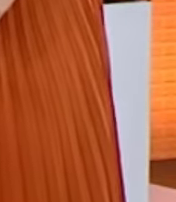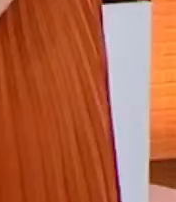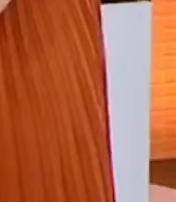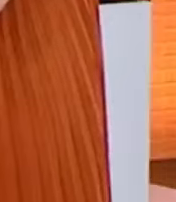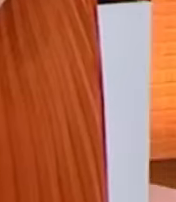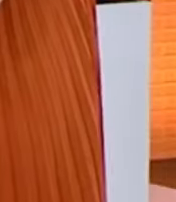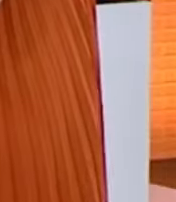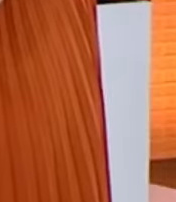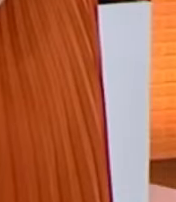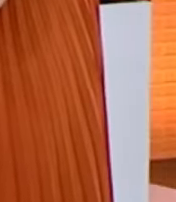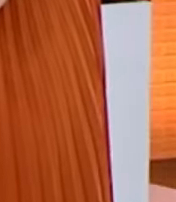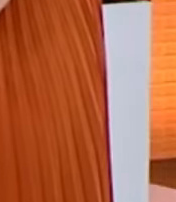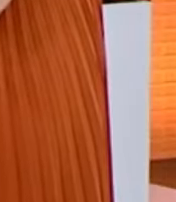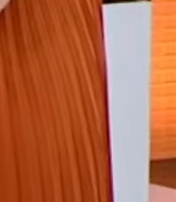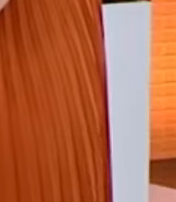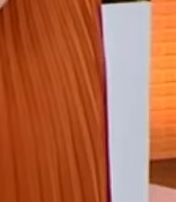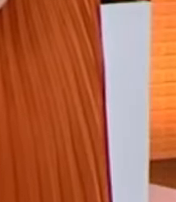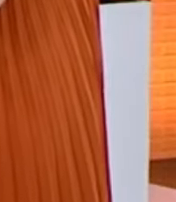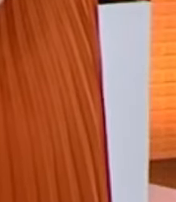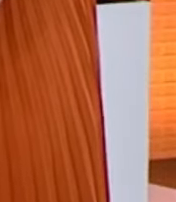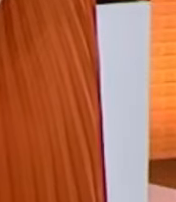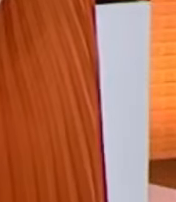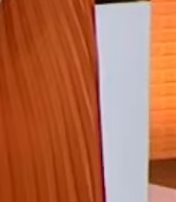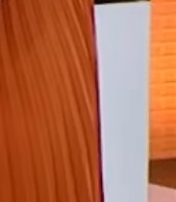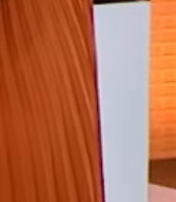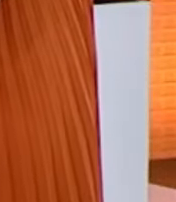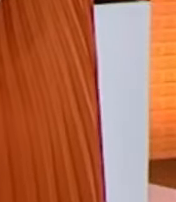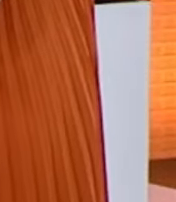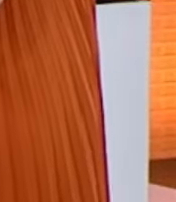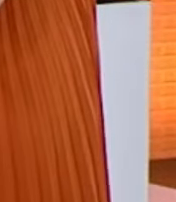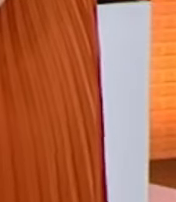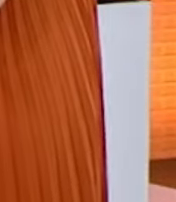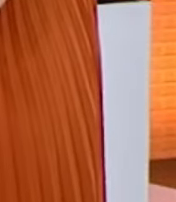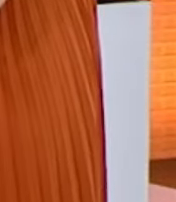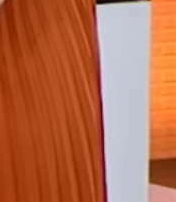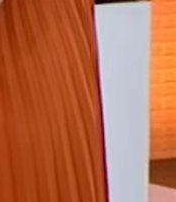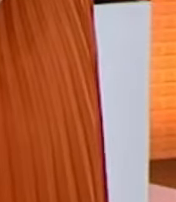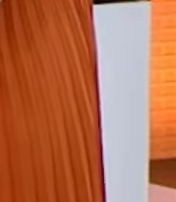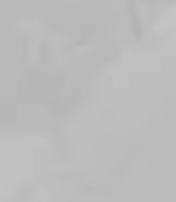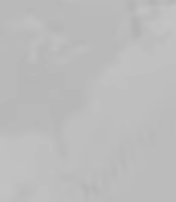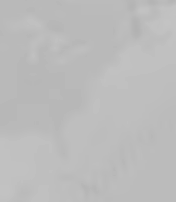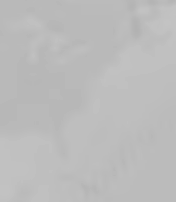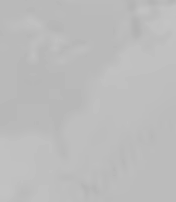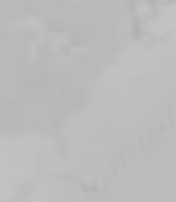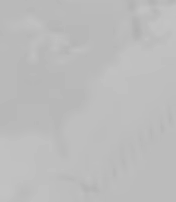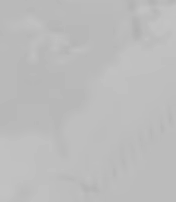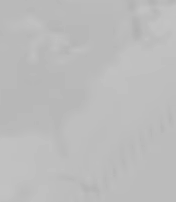kami sa GMA Pinoy TV at sa www.gmanews.tv.